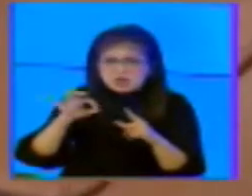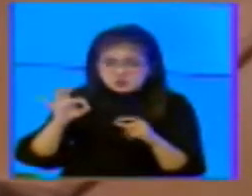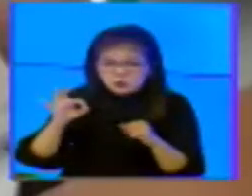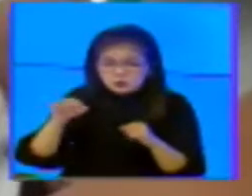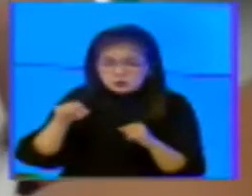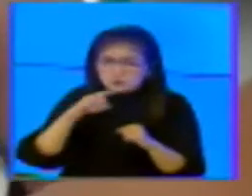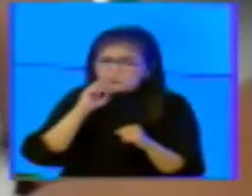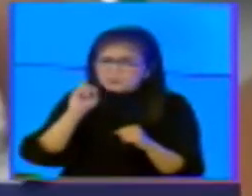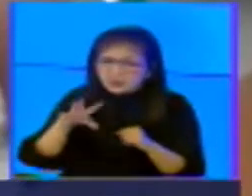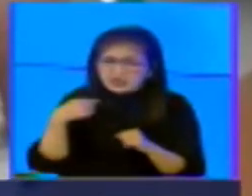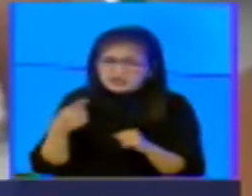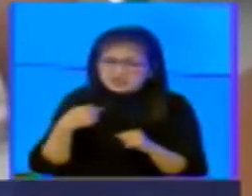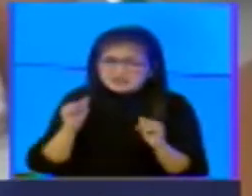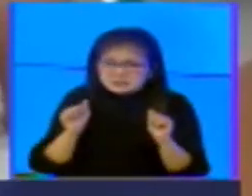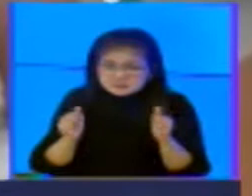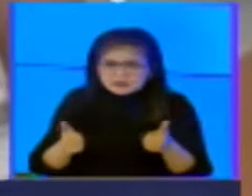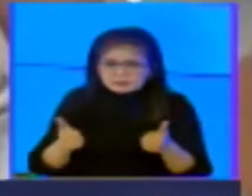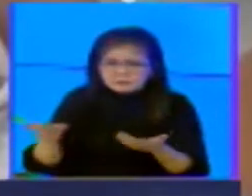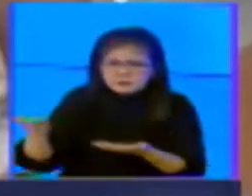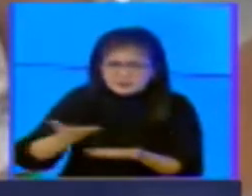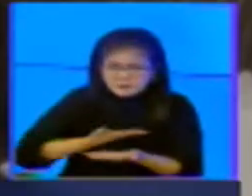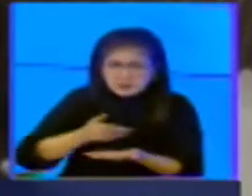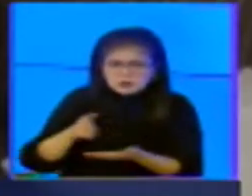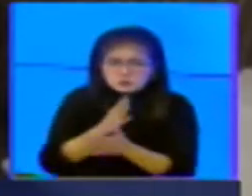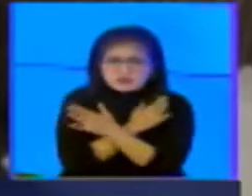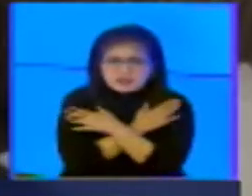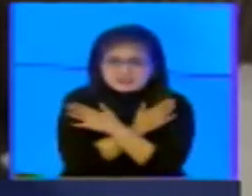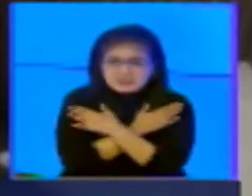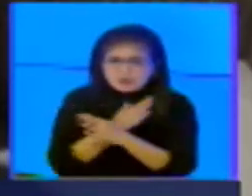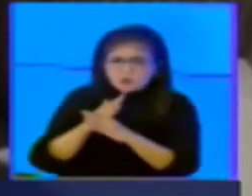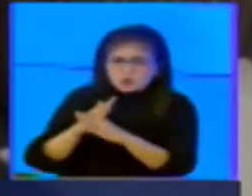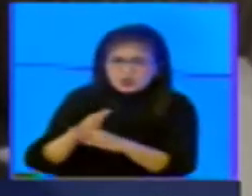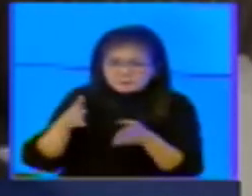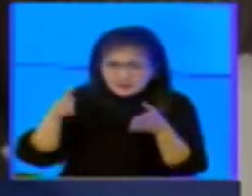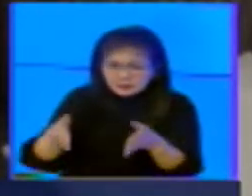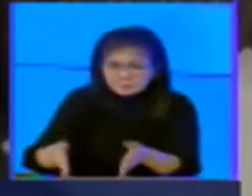jenazah COVID-19, terutama bagi jenazah yang ditolak pemakamannya.